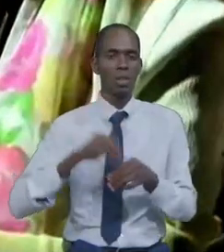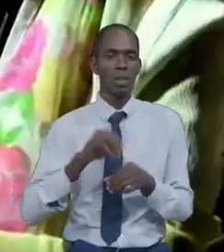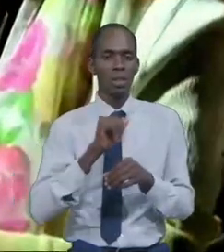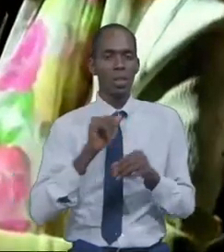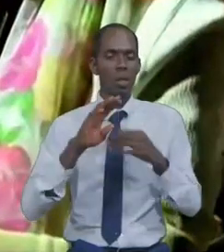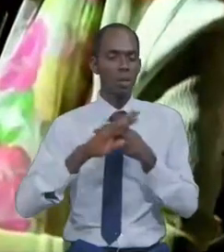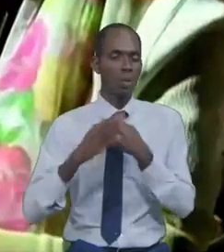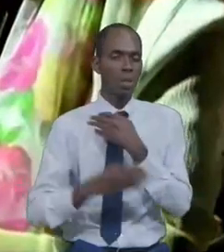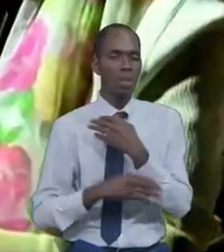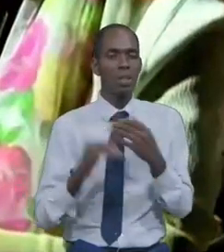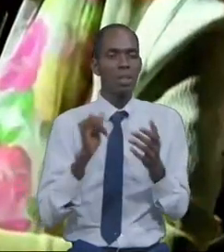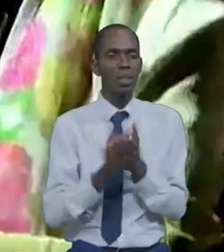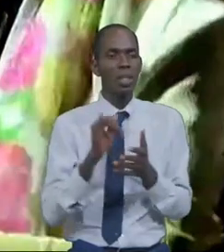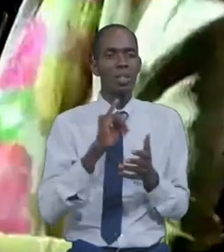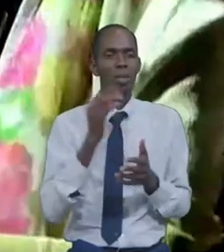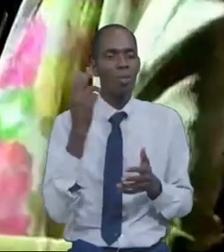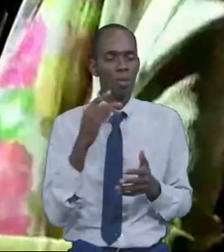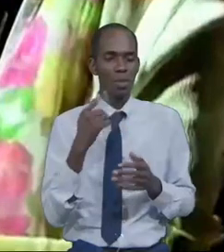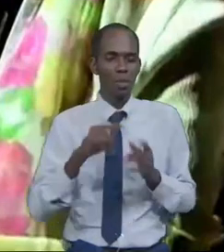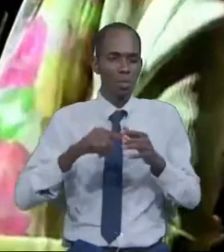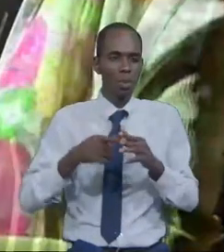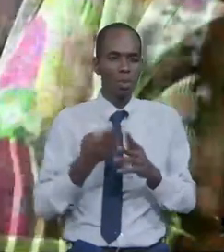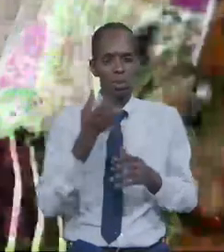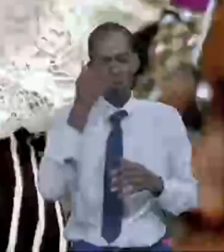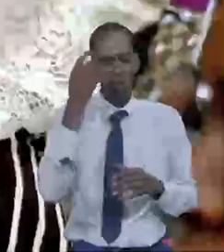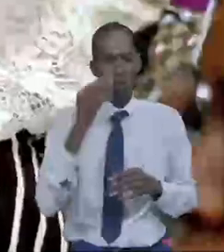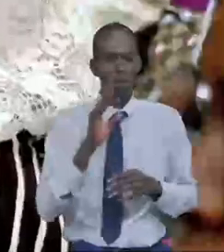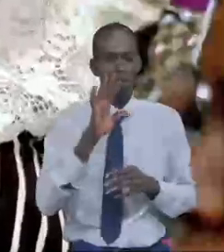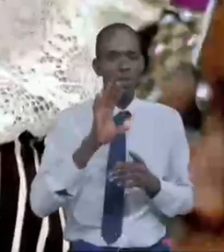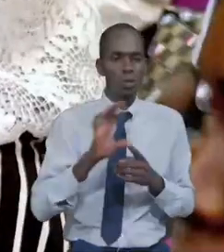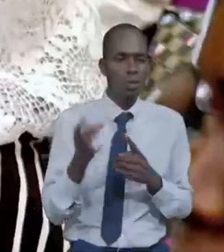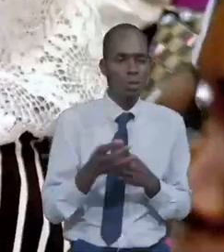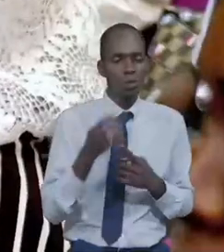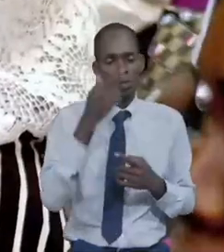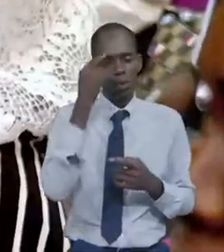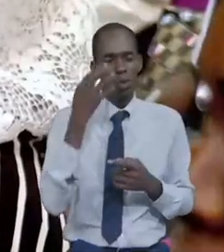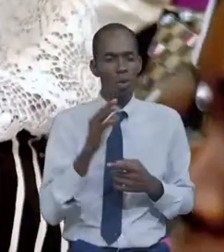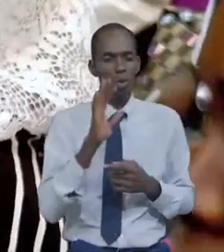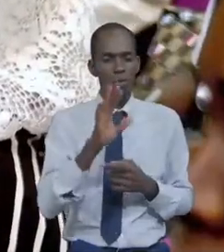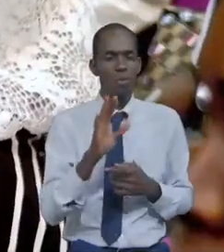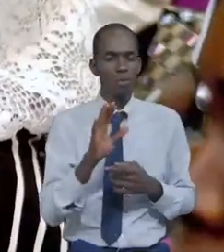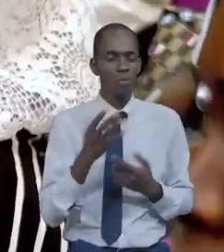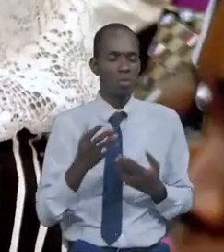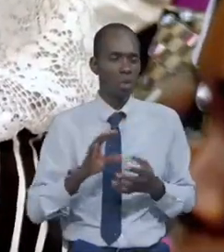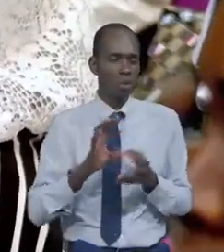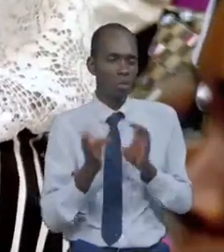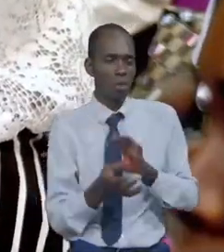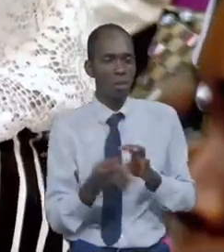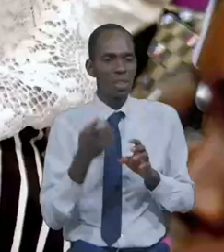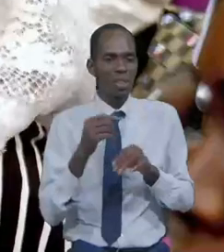C'était le commencement. À cause de sa conviction, à cause de sa conversion, ça c'est